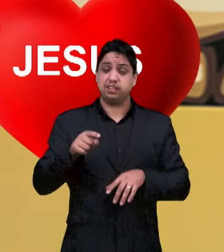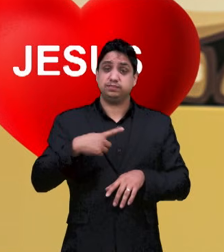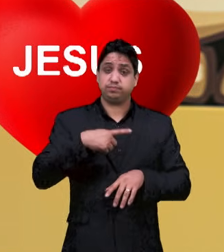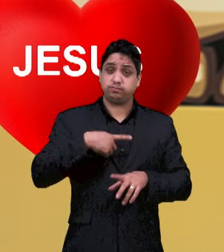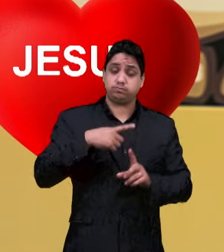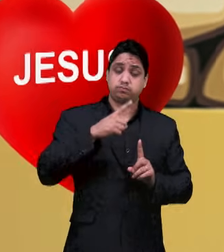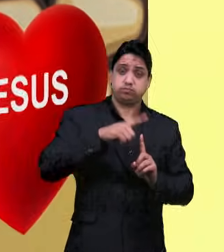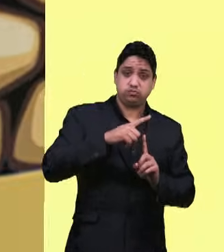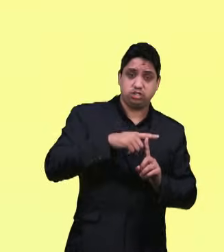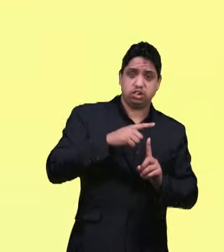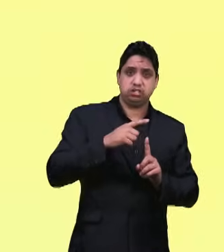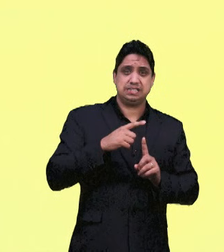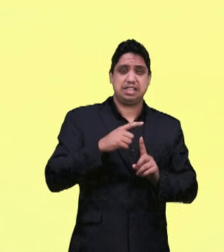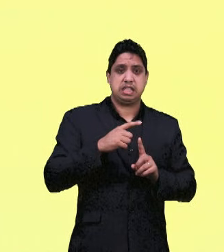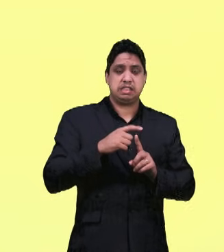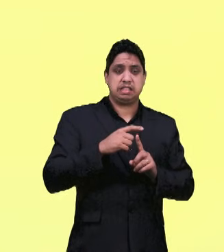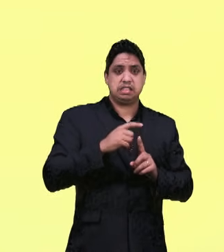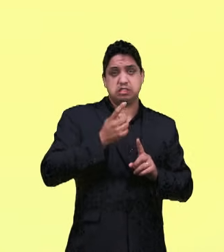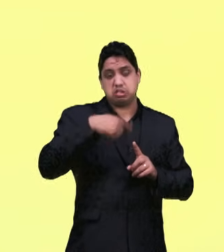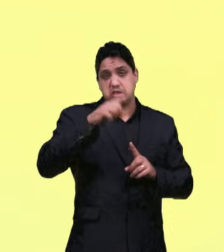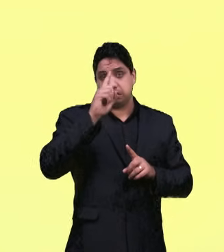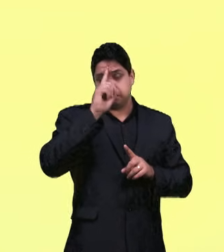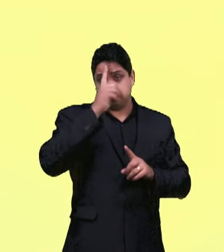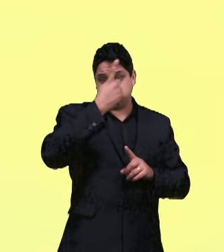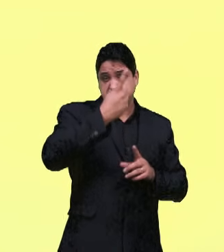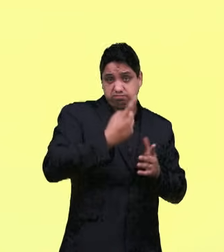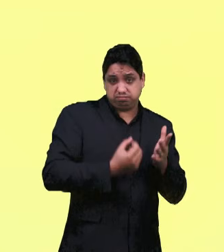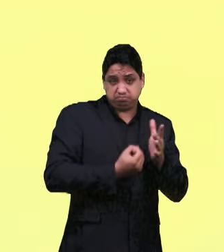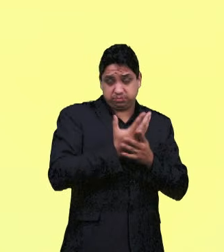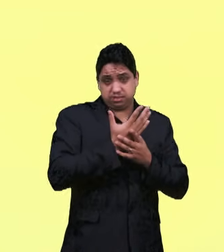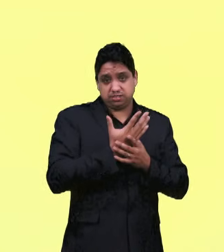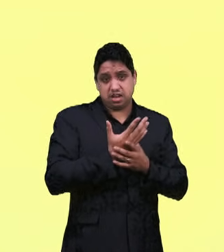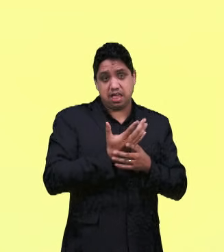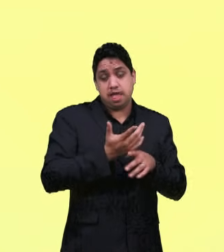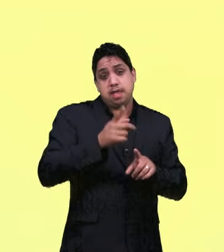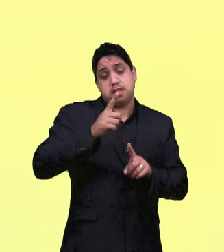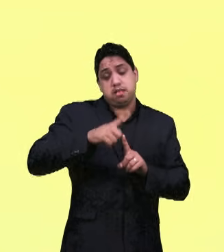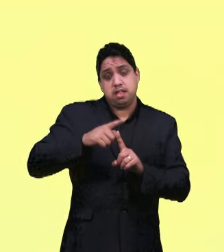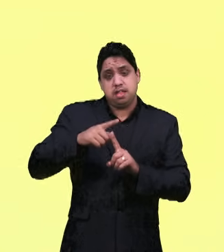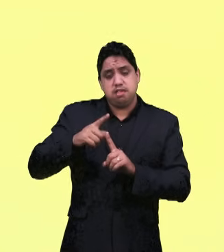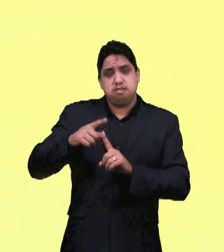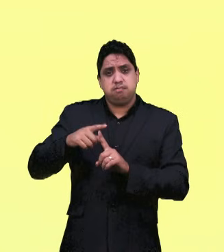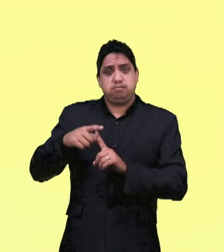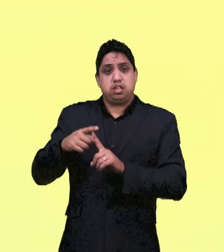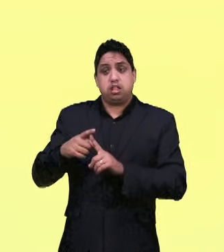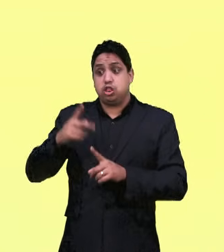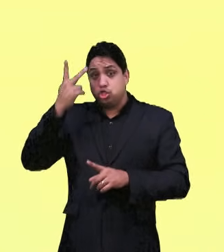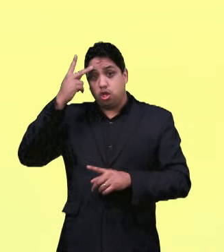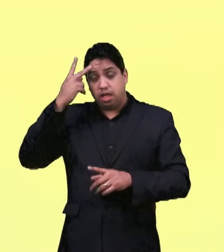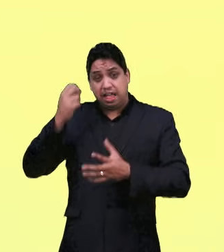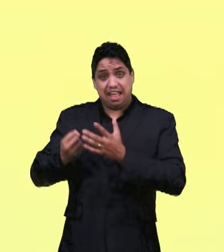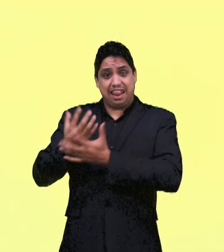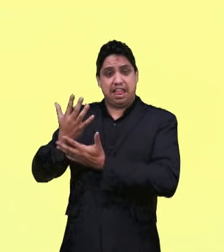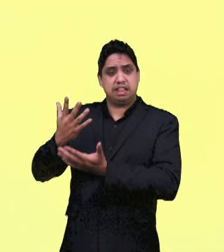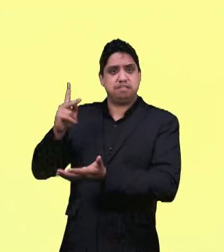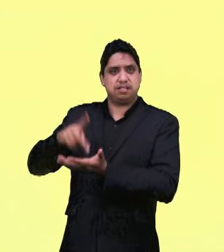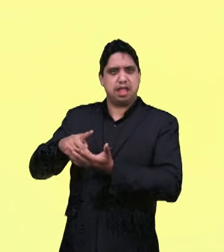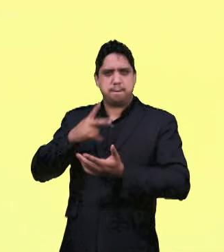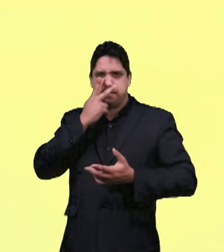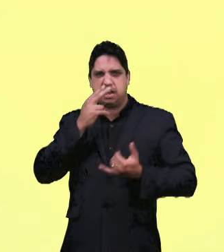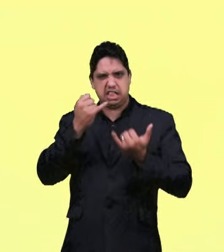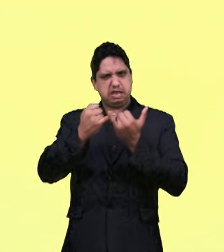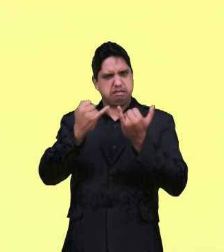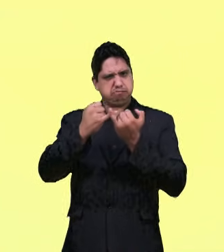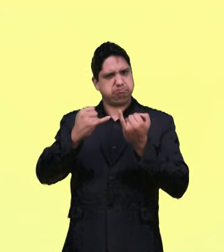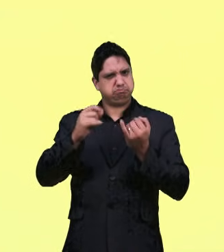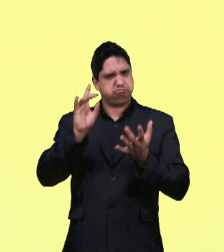existe des perles artificielles et perles naturelles. Elles se ressemblent beaucoup, elles sont semblables,